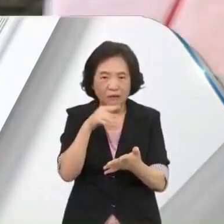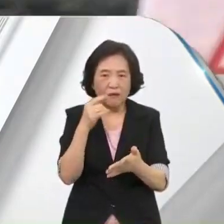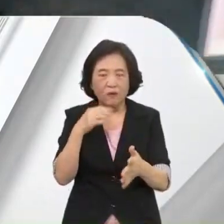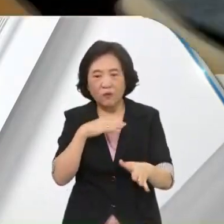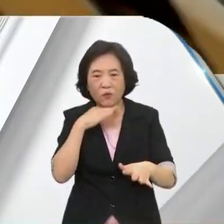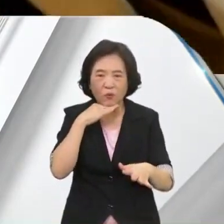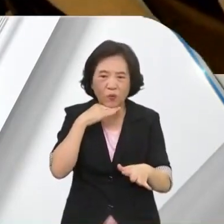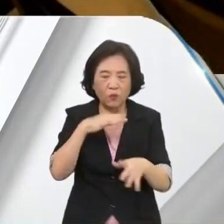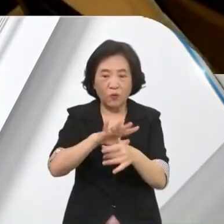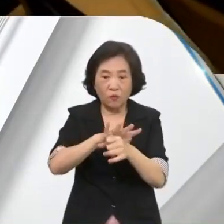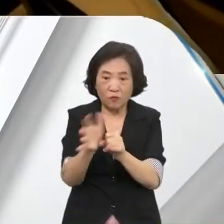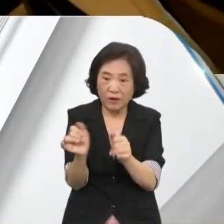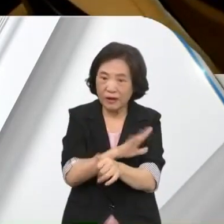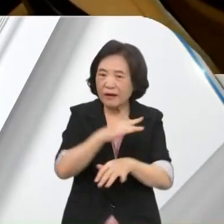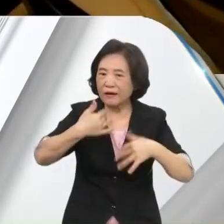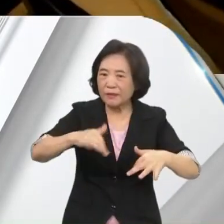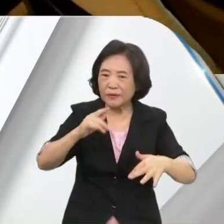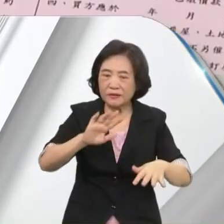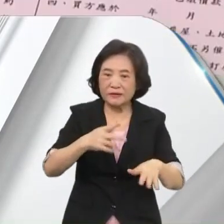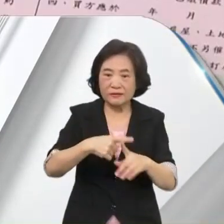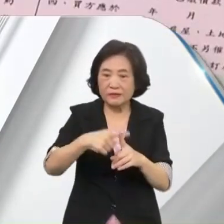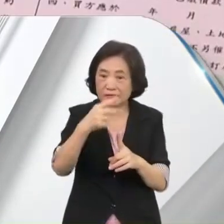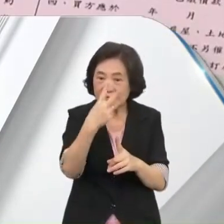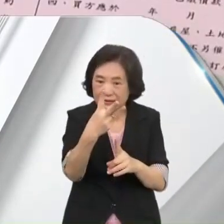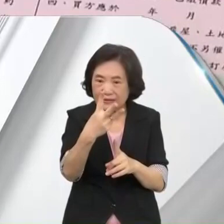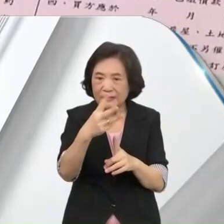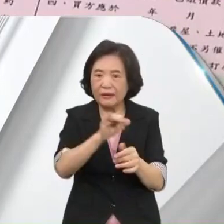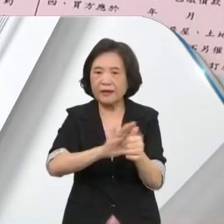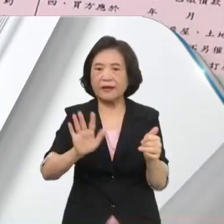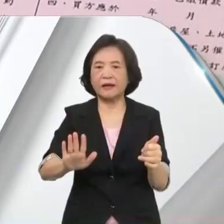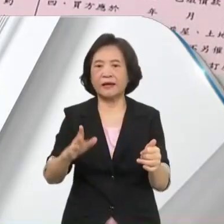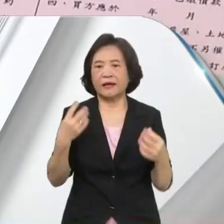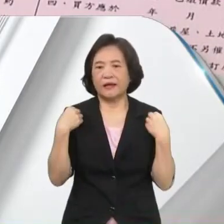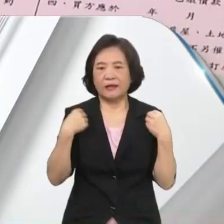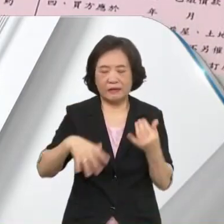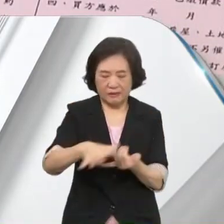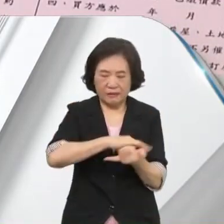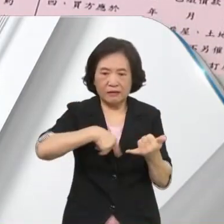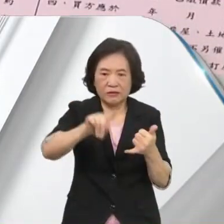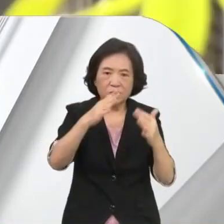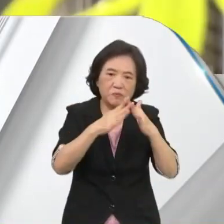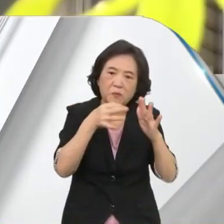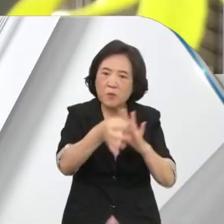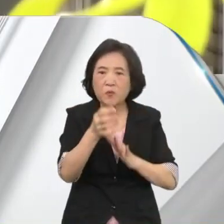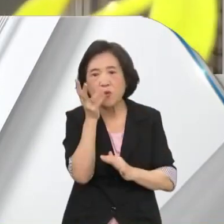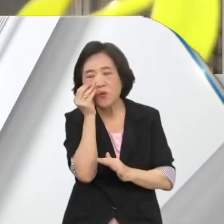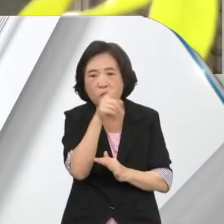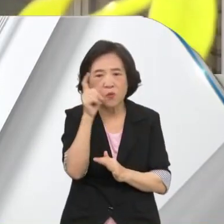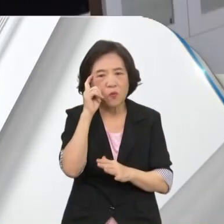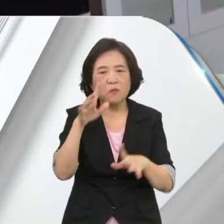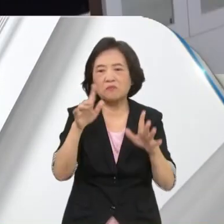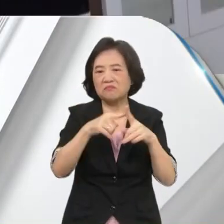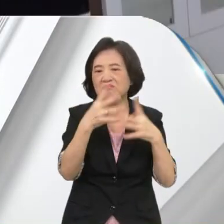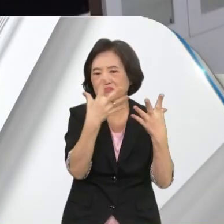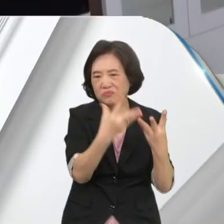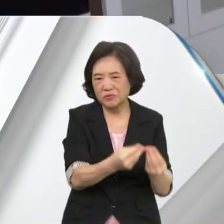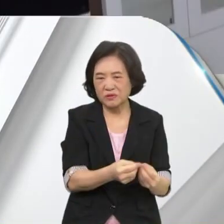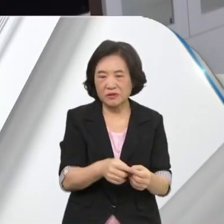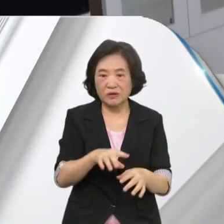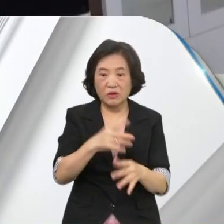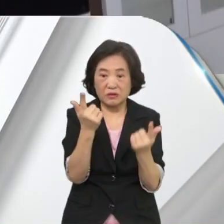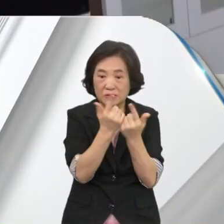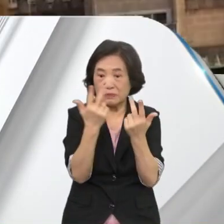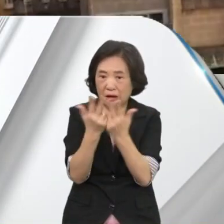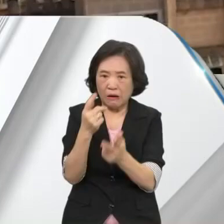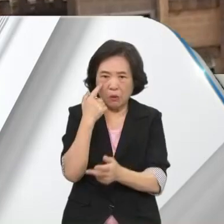还冇反映出疫情的影响。不过受到三级警戒的影响，全台湾是困苦的人数减少的，尤其是冲在其中的